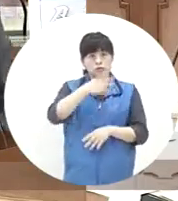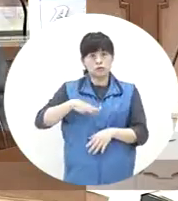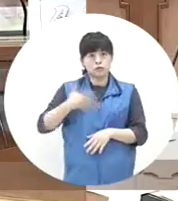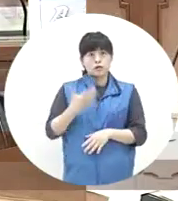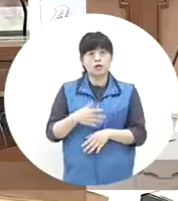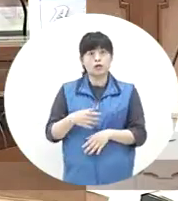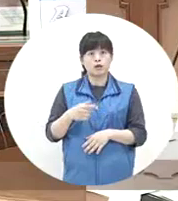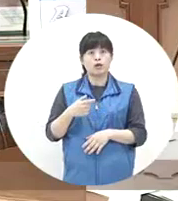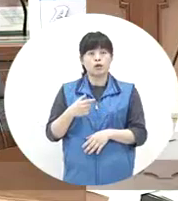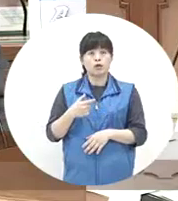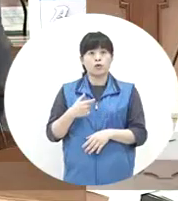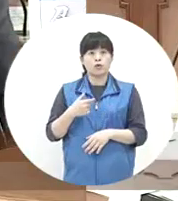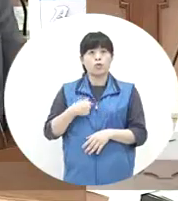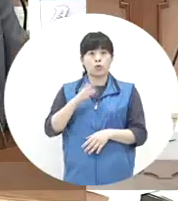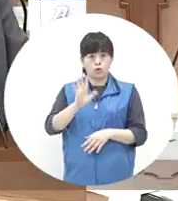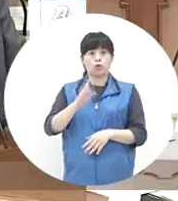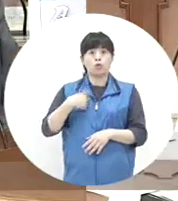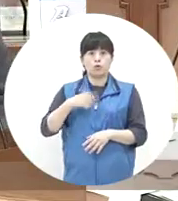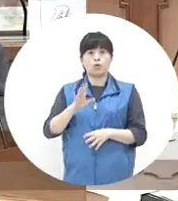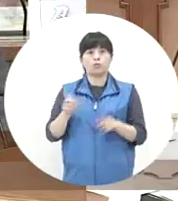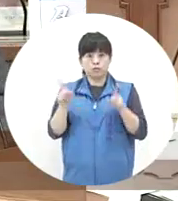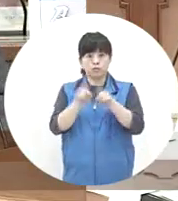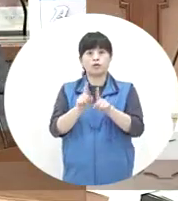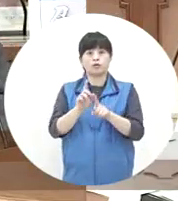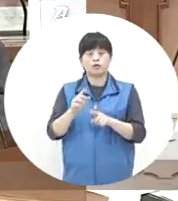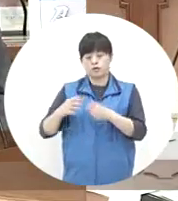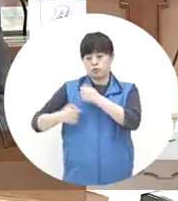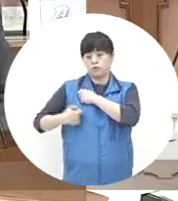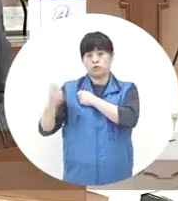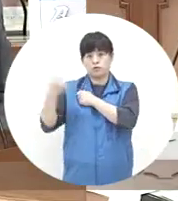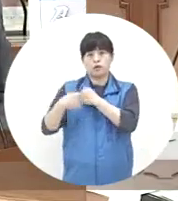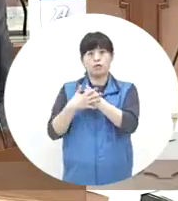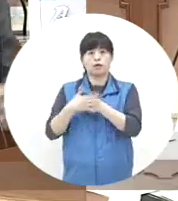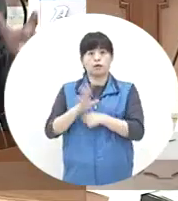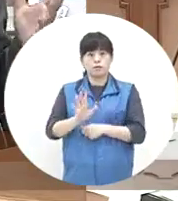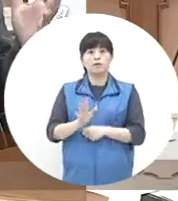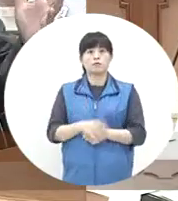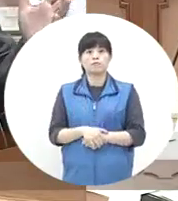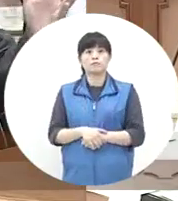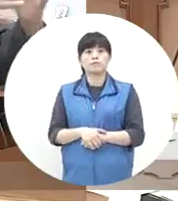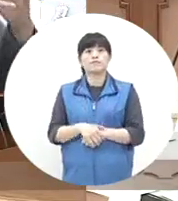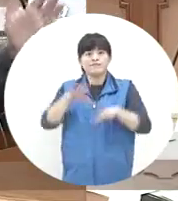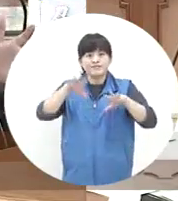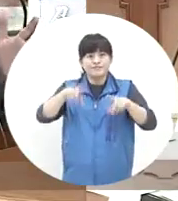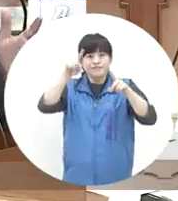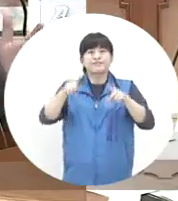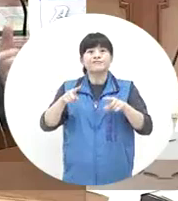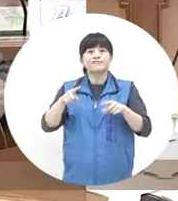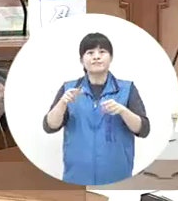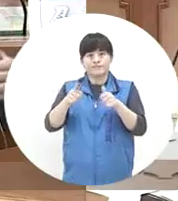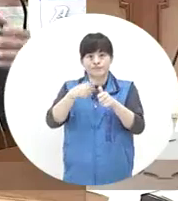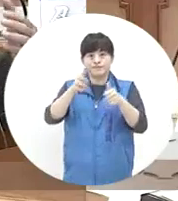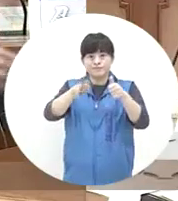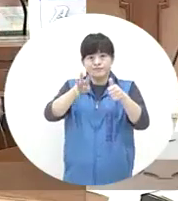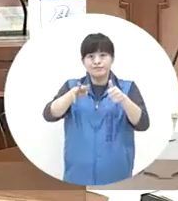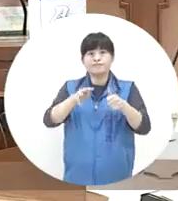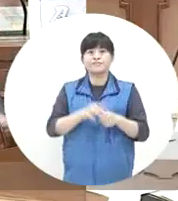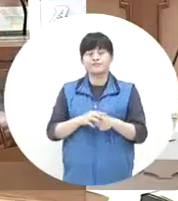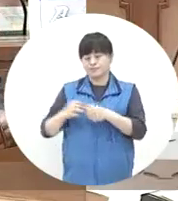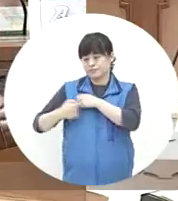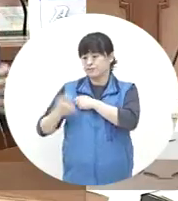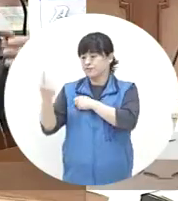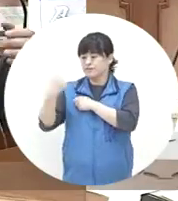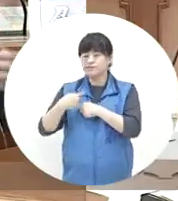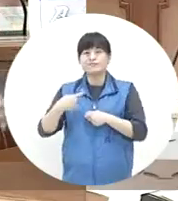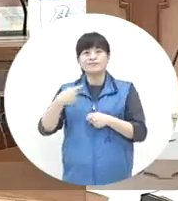有配合。 有吗？齁， 是， 确实国军有支援嘛。 有配，刚开始的时候要经过训练，刚开始国军进来的